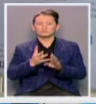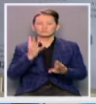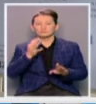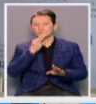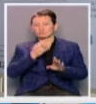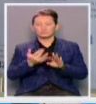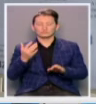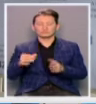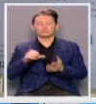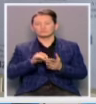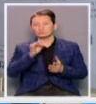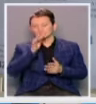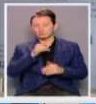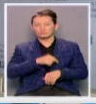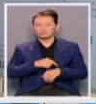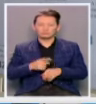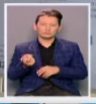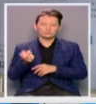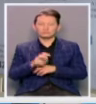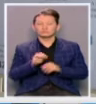алдын ала жазылып, өздері уақыты келгенде айына алып тұруға болады.